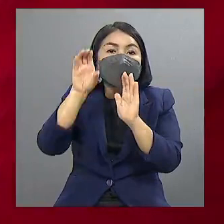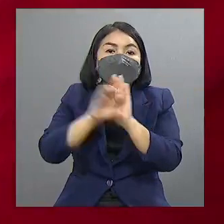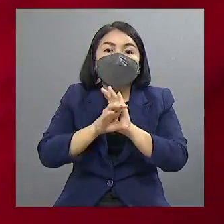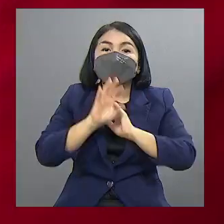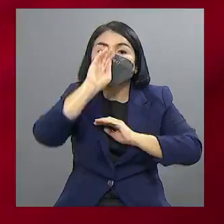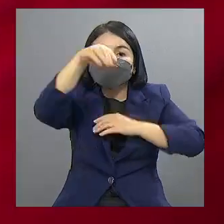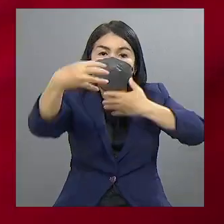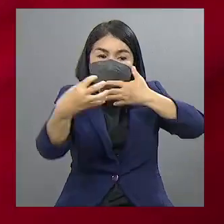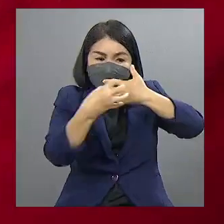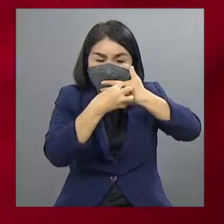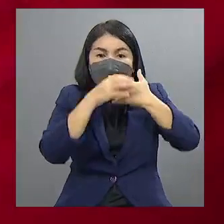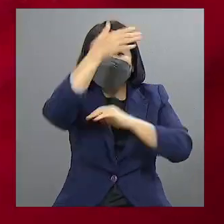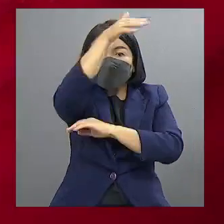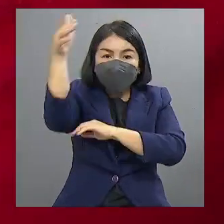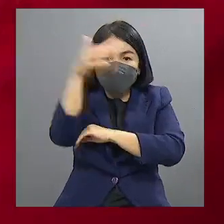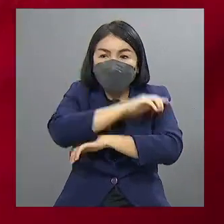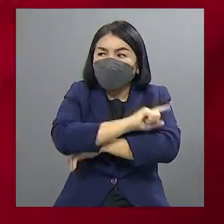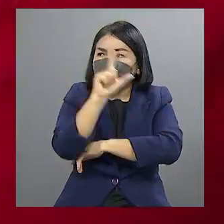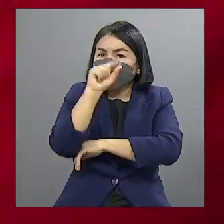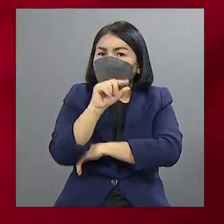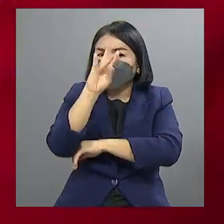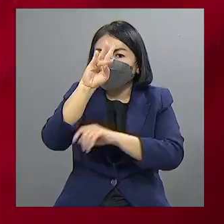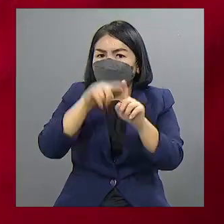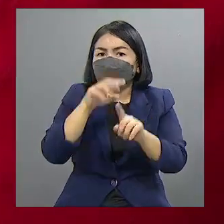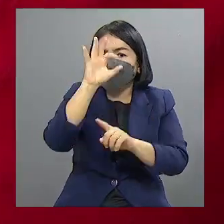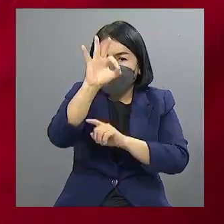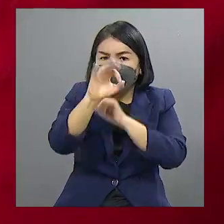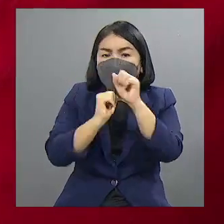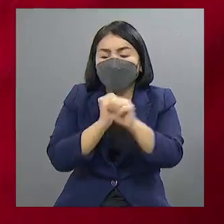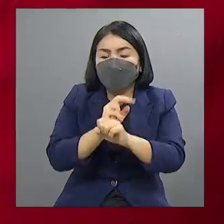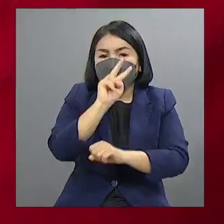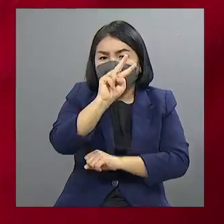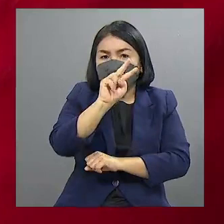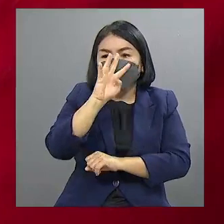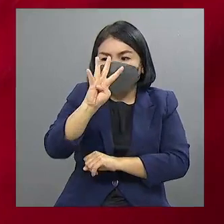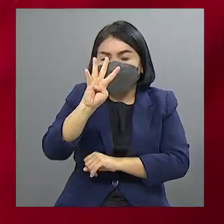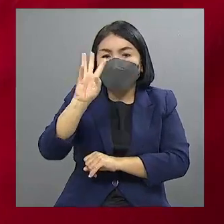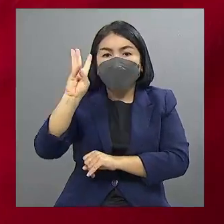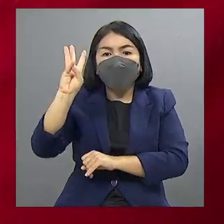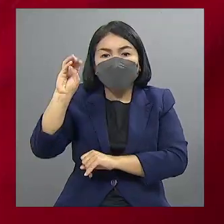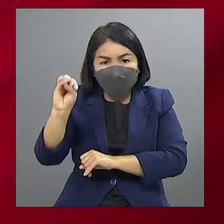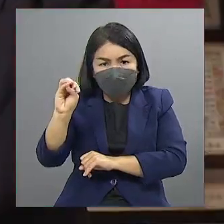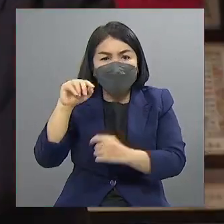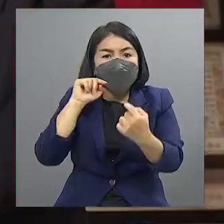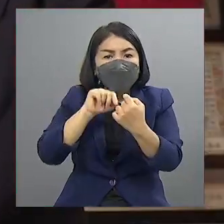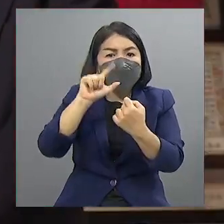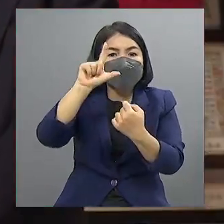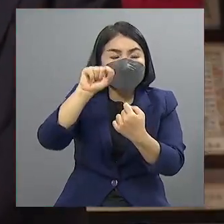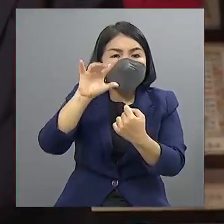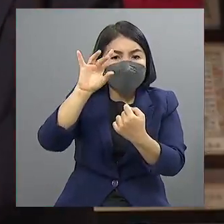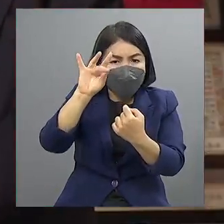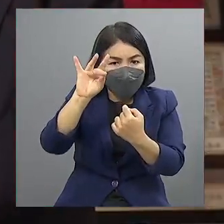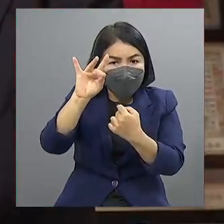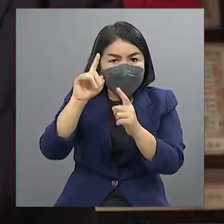ที่27กันยายนพระพุทธศักราช2460เพราะวันที่28กันยายน2460นั้นเป็นการเ